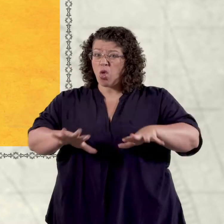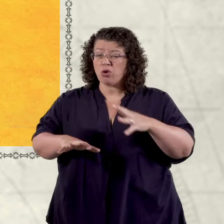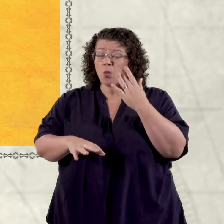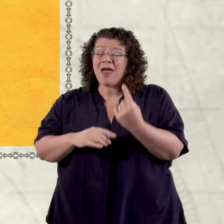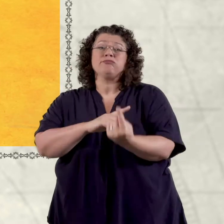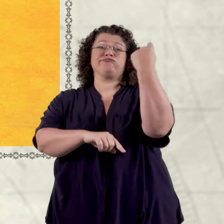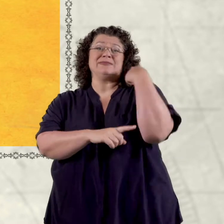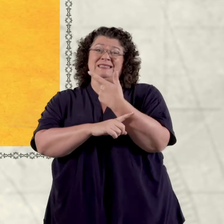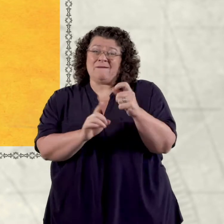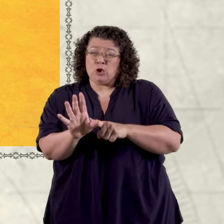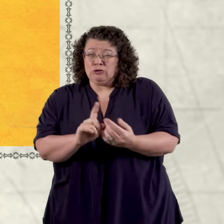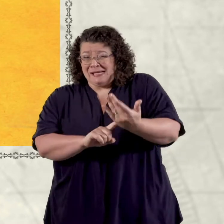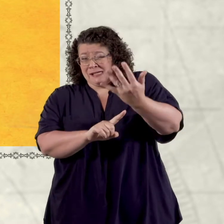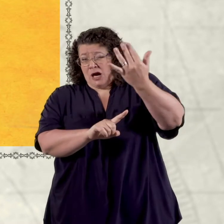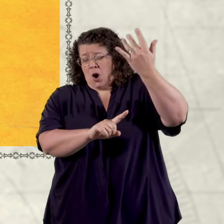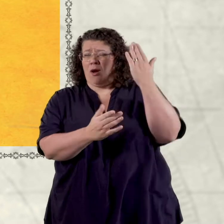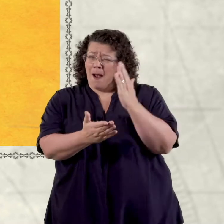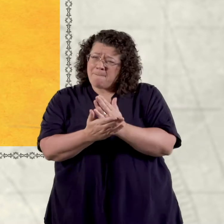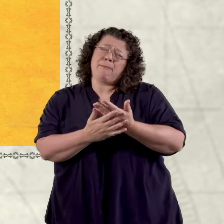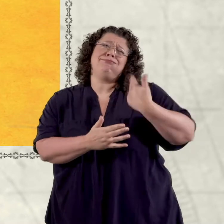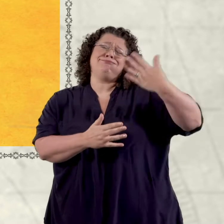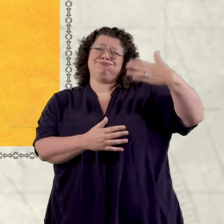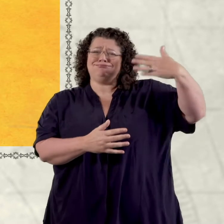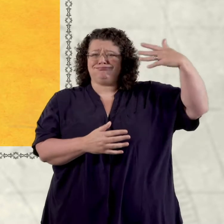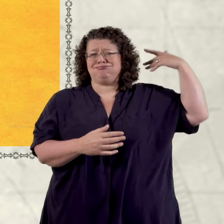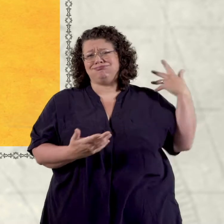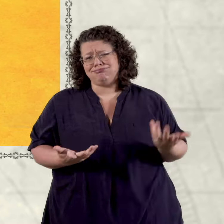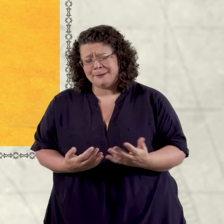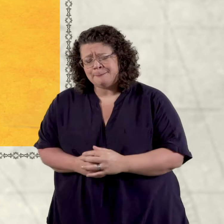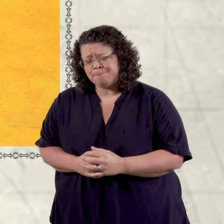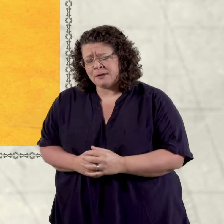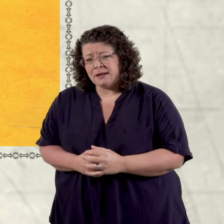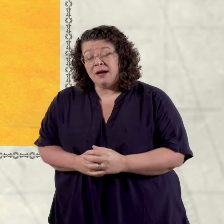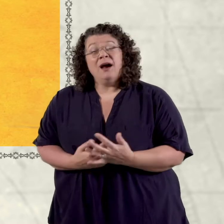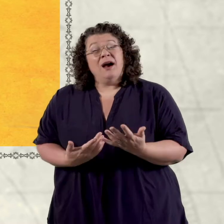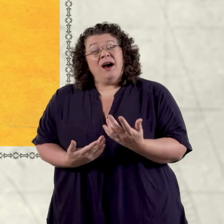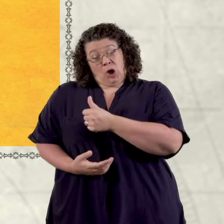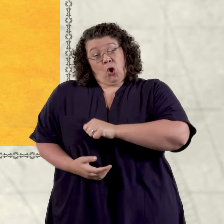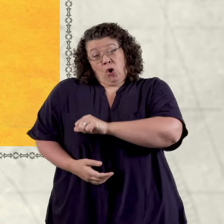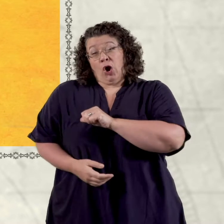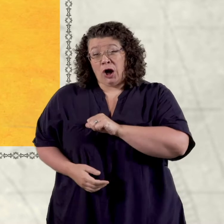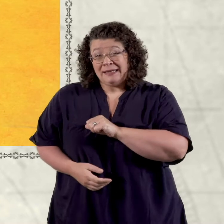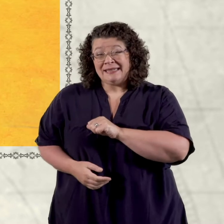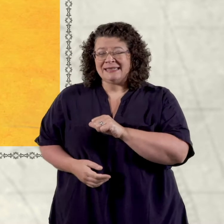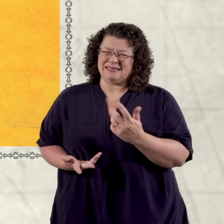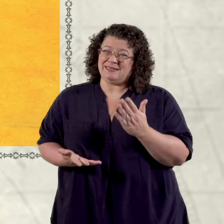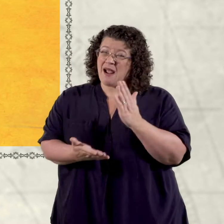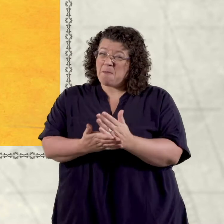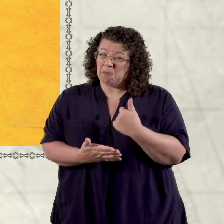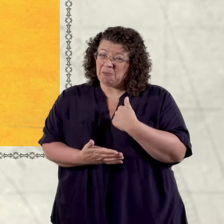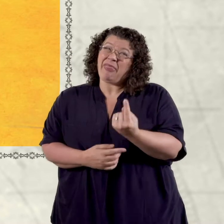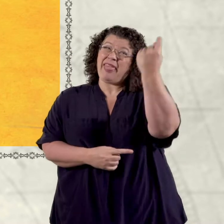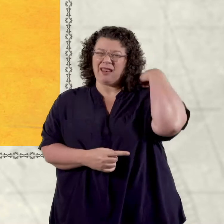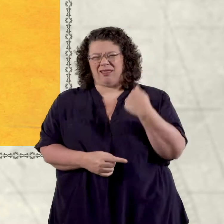hir yn ôl. Ac i fod yn onest efo chi, dwi di bod braidd yn